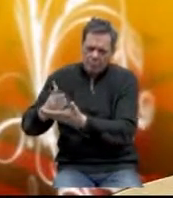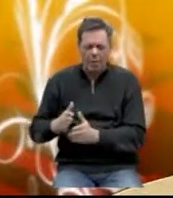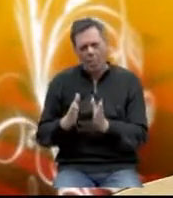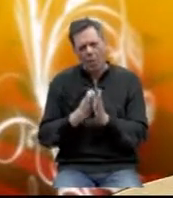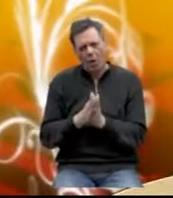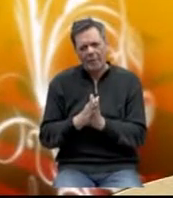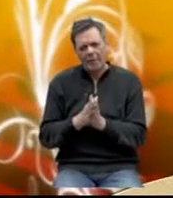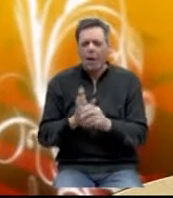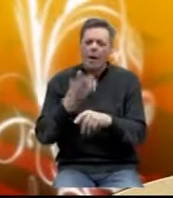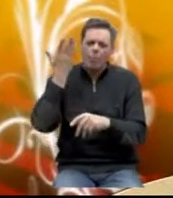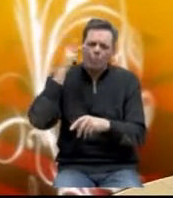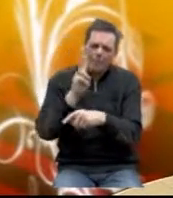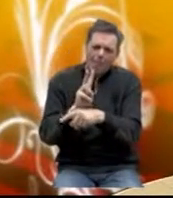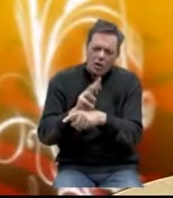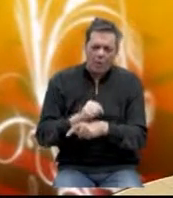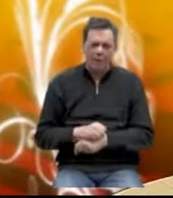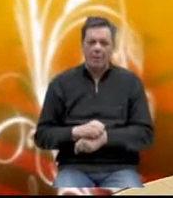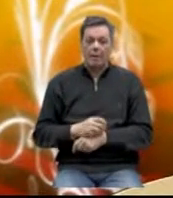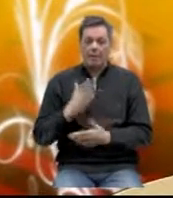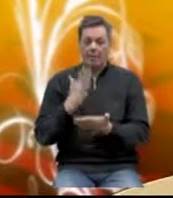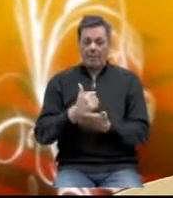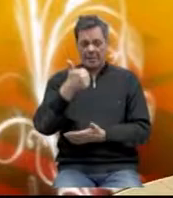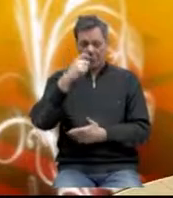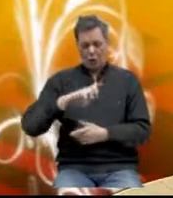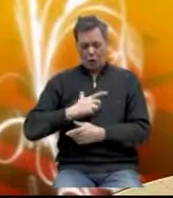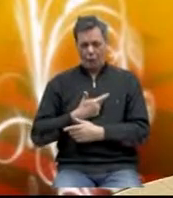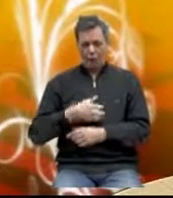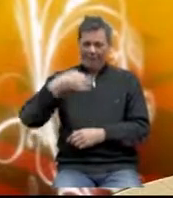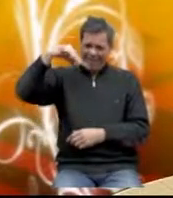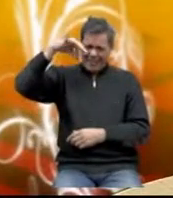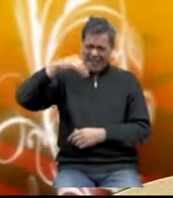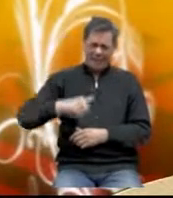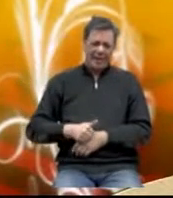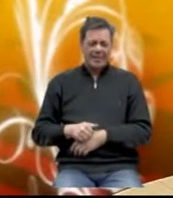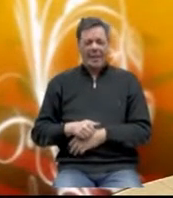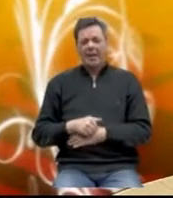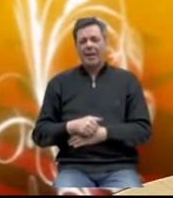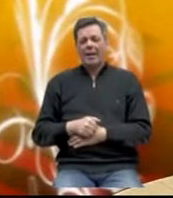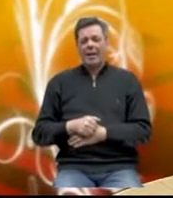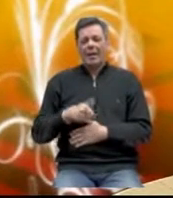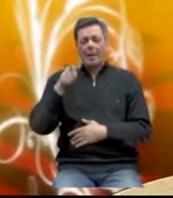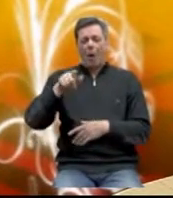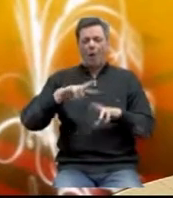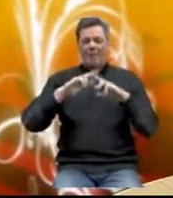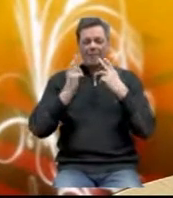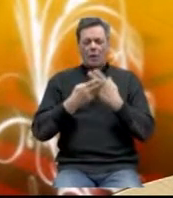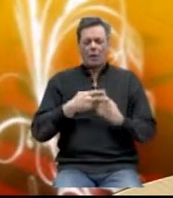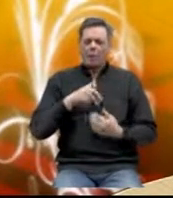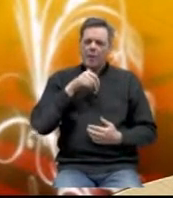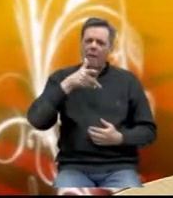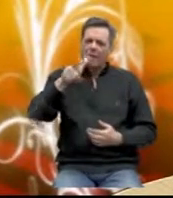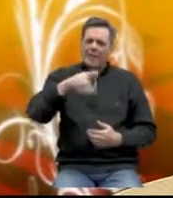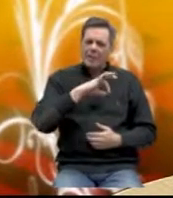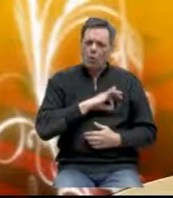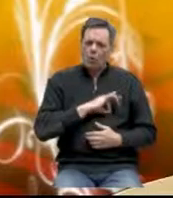lijepo, pažljivi budite. Imate samo jedan život. Jedinstveni ste, jedini ste na ovom svijetu i dužni